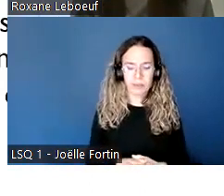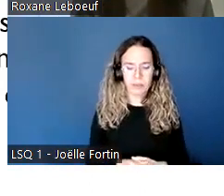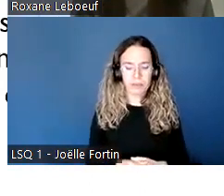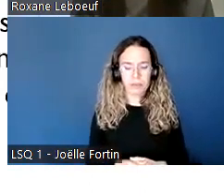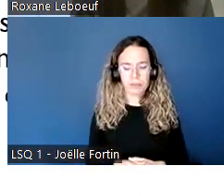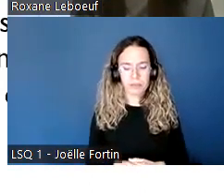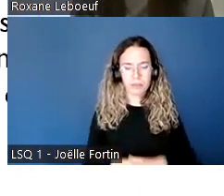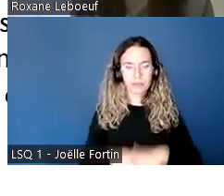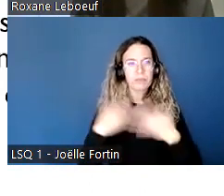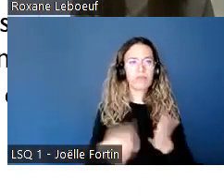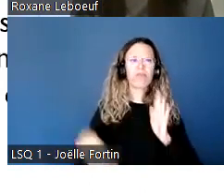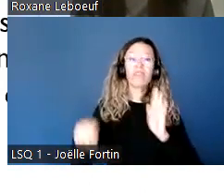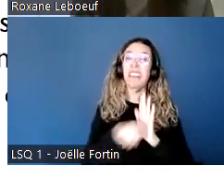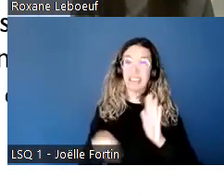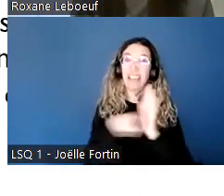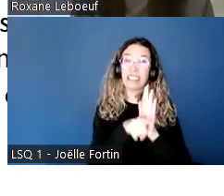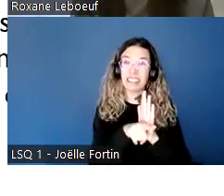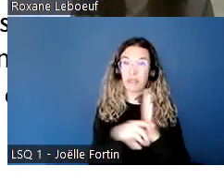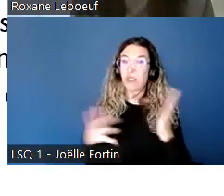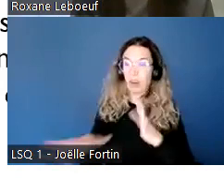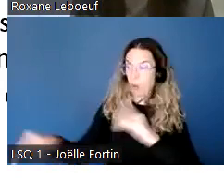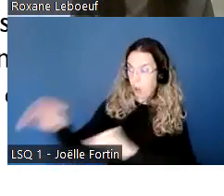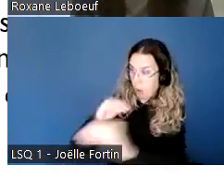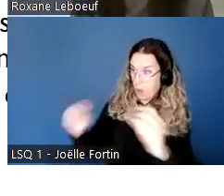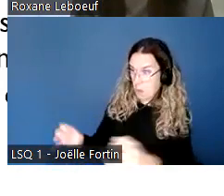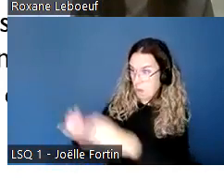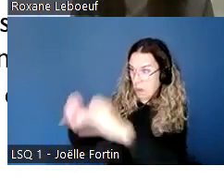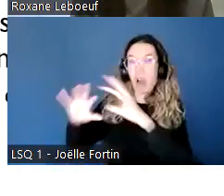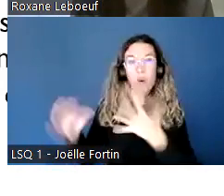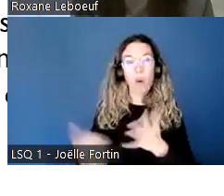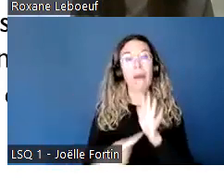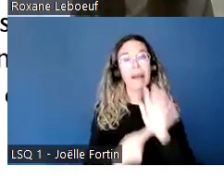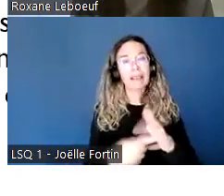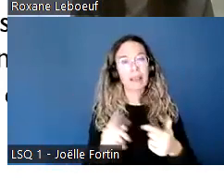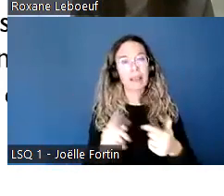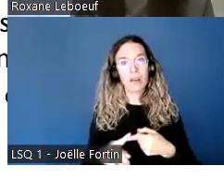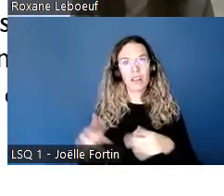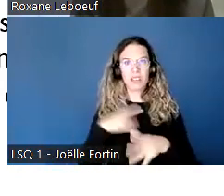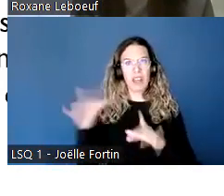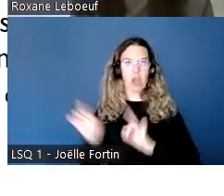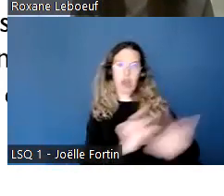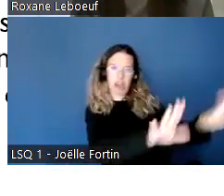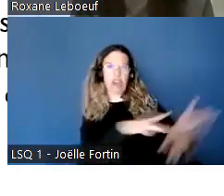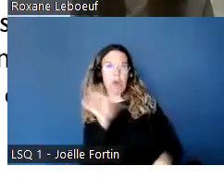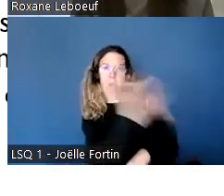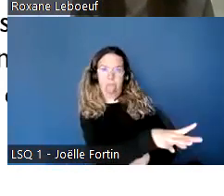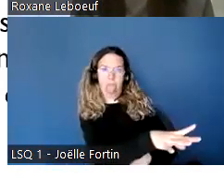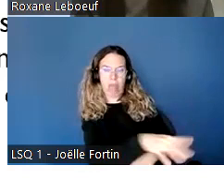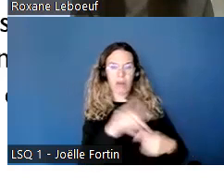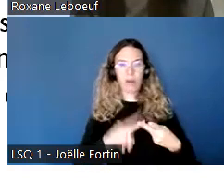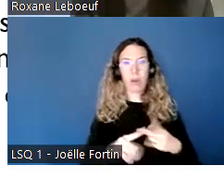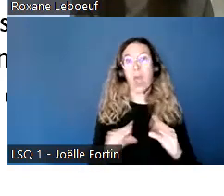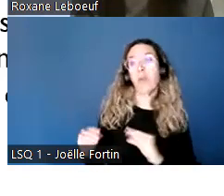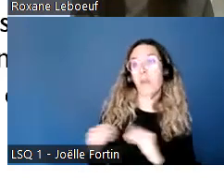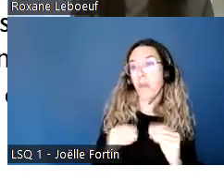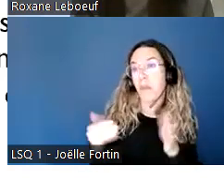des interactions négatives desquelles les gens avaient été témoins, il y avait entre autres du rejet d'une personne, du